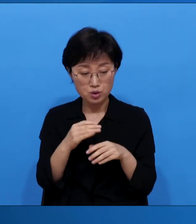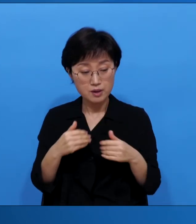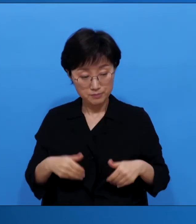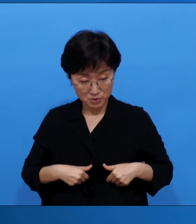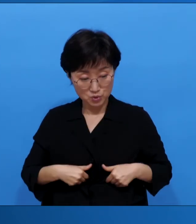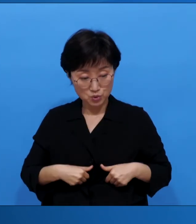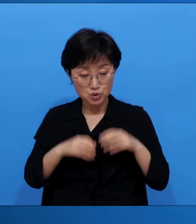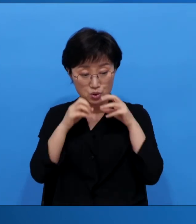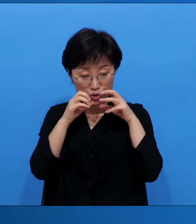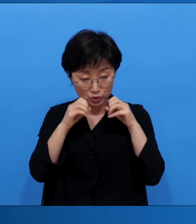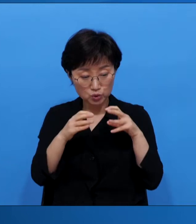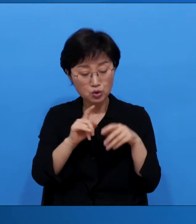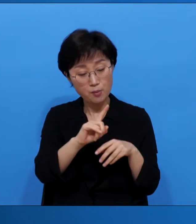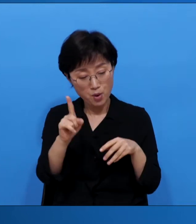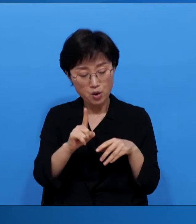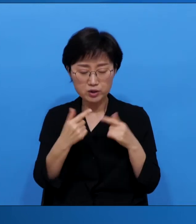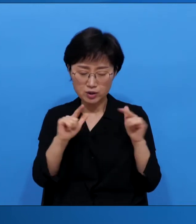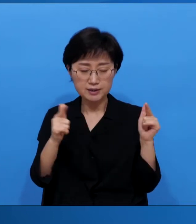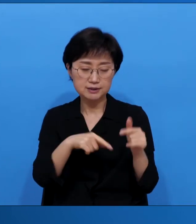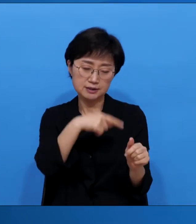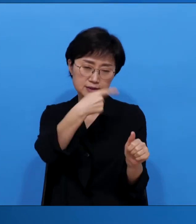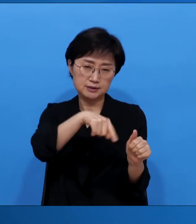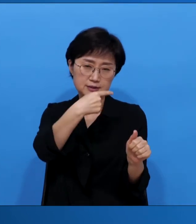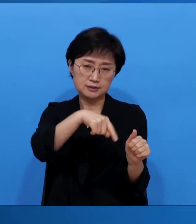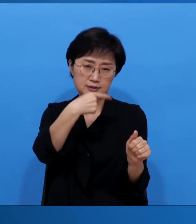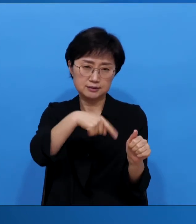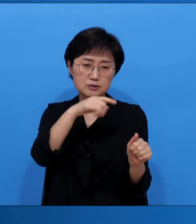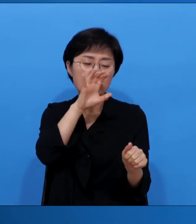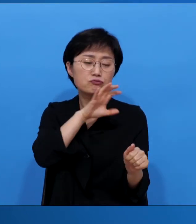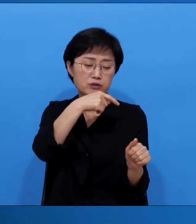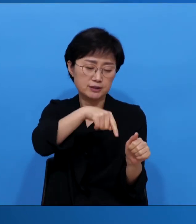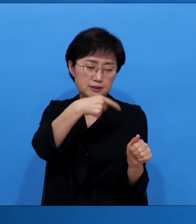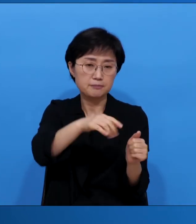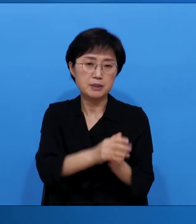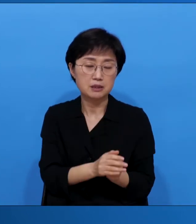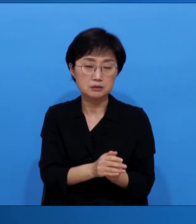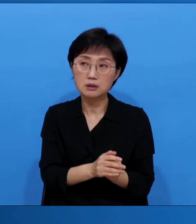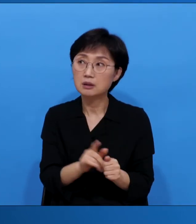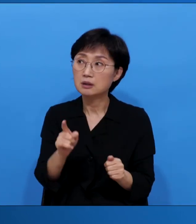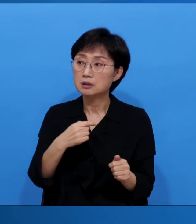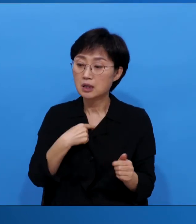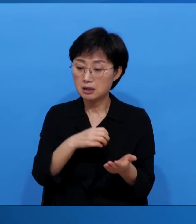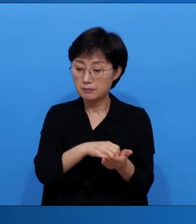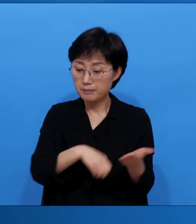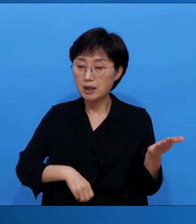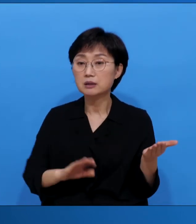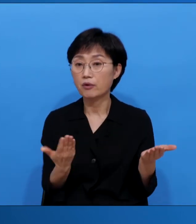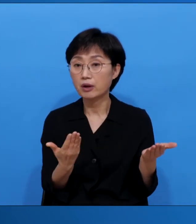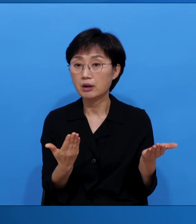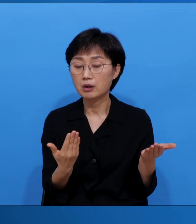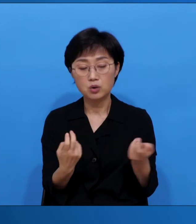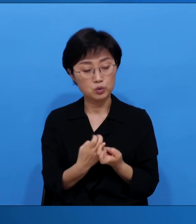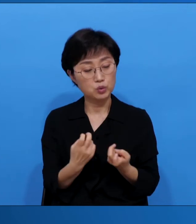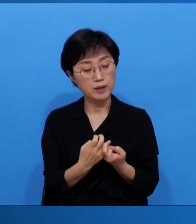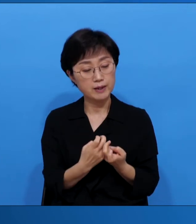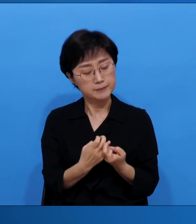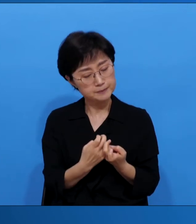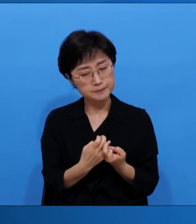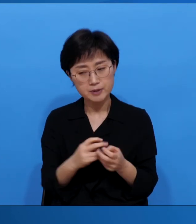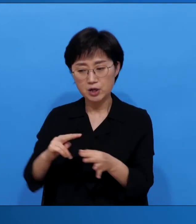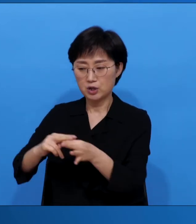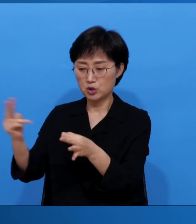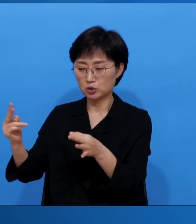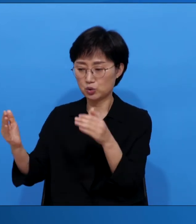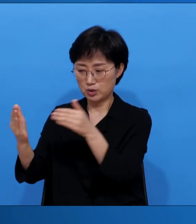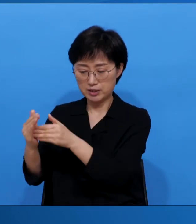뒤 교인들도 하고 다 했는데 내가 이제 그 교회를 이제 그만두게 된 거예요. 그만두고 이제 영도로 와야